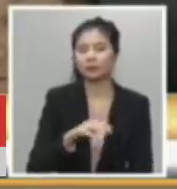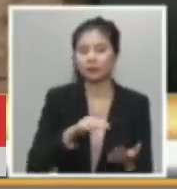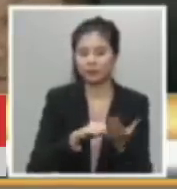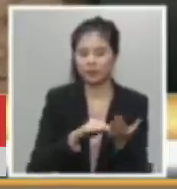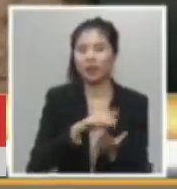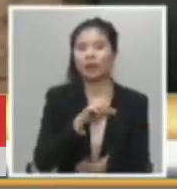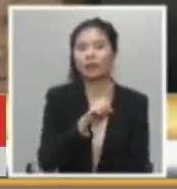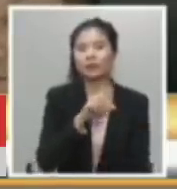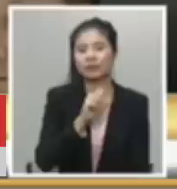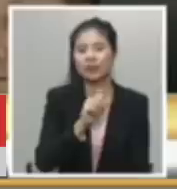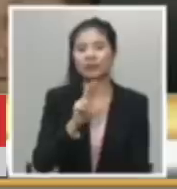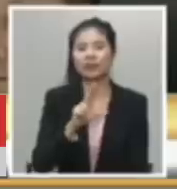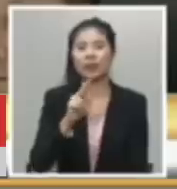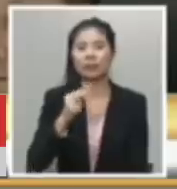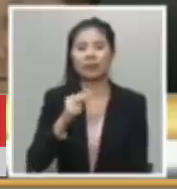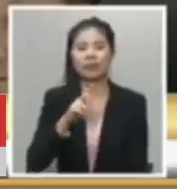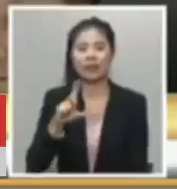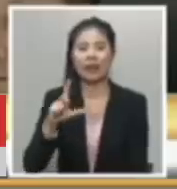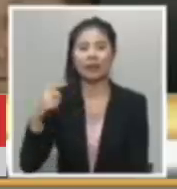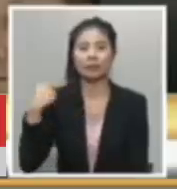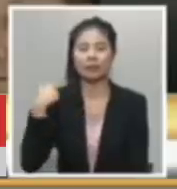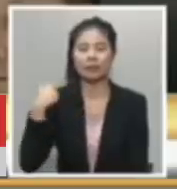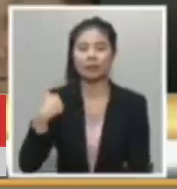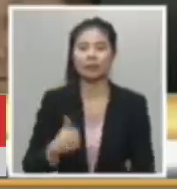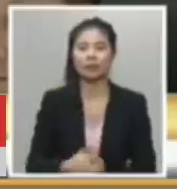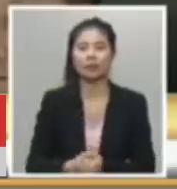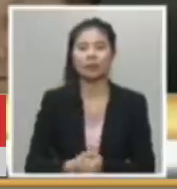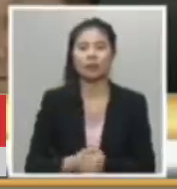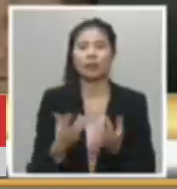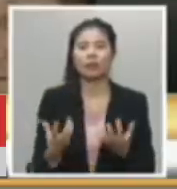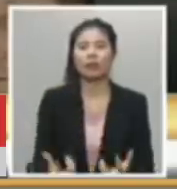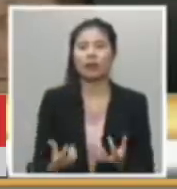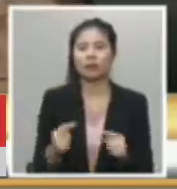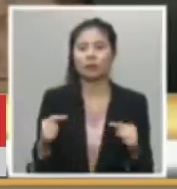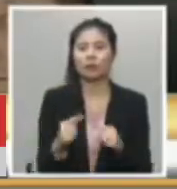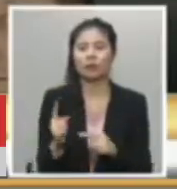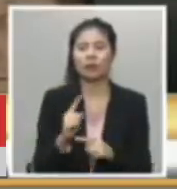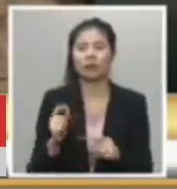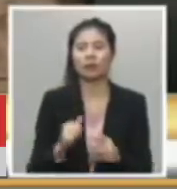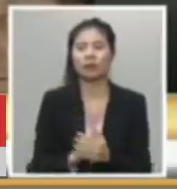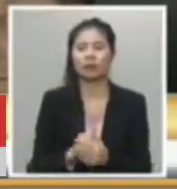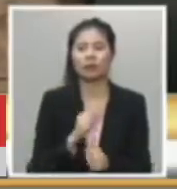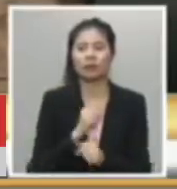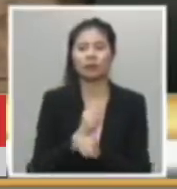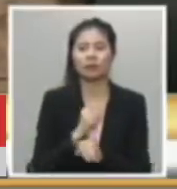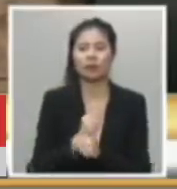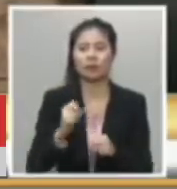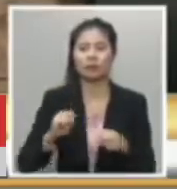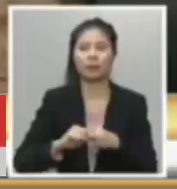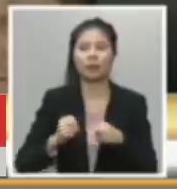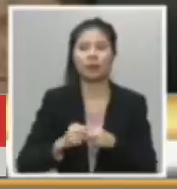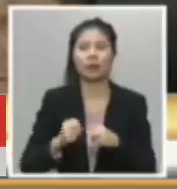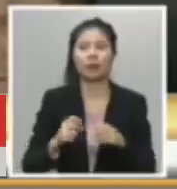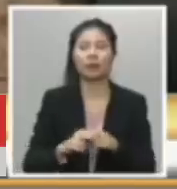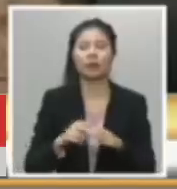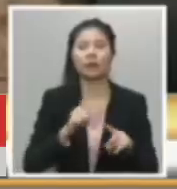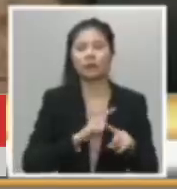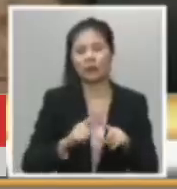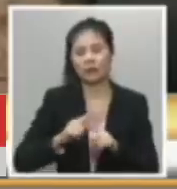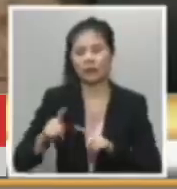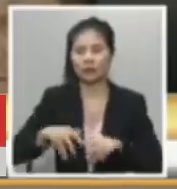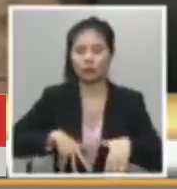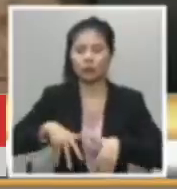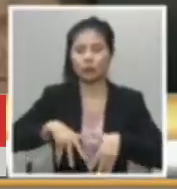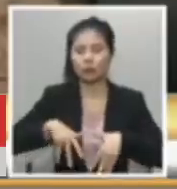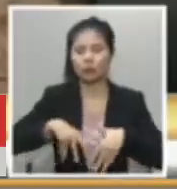130,000 ล้านบาทครับท่านประธานครับที่หนักไปกว่านั้นแล้วกำลังจะเป็นปัญหาสำหรับท้องถิ่นทั้งหมดก็